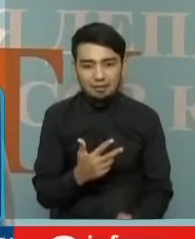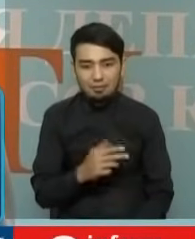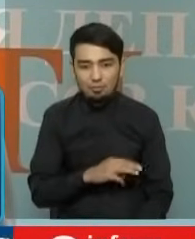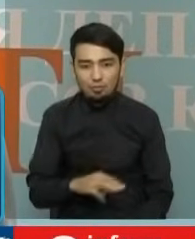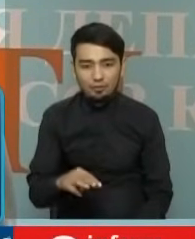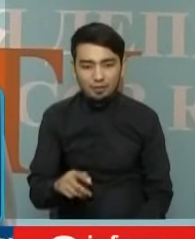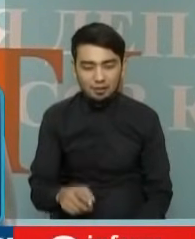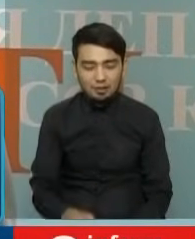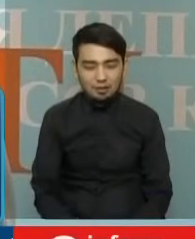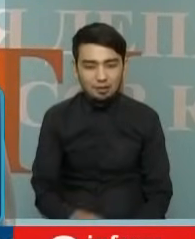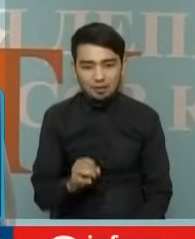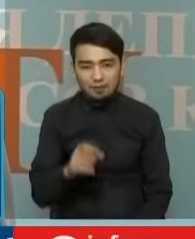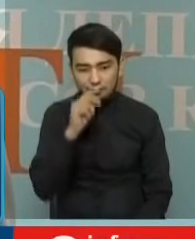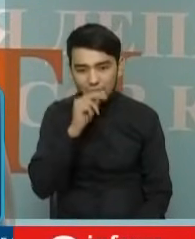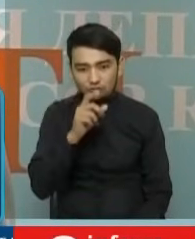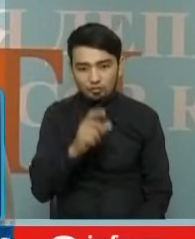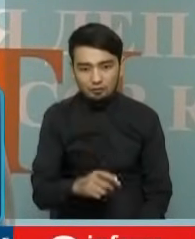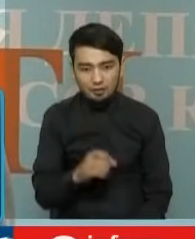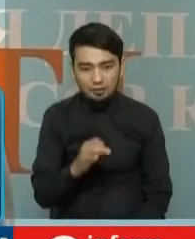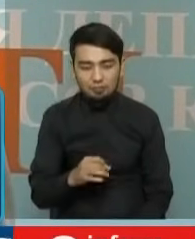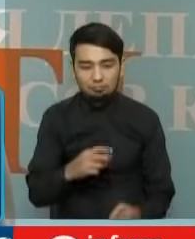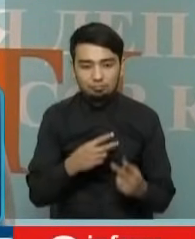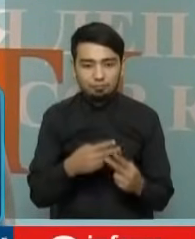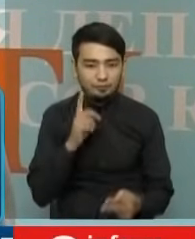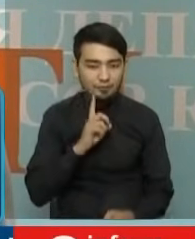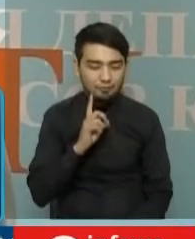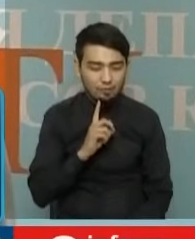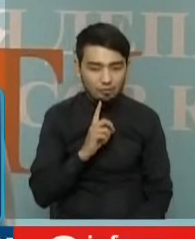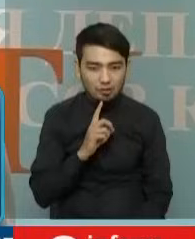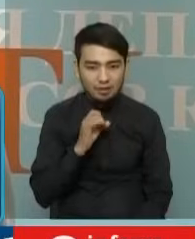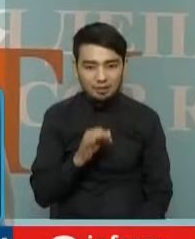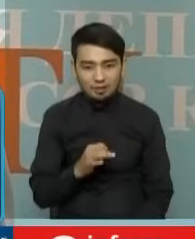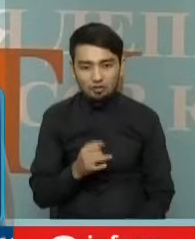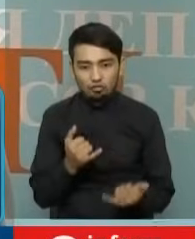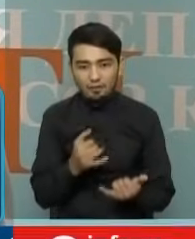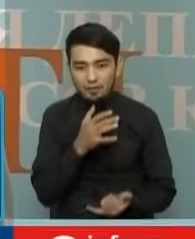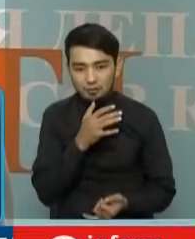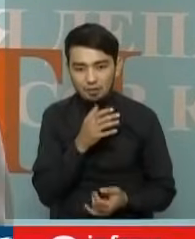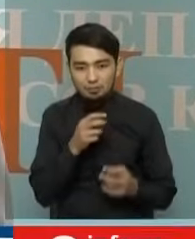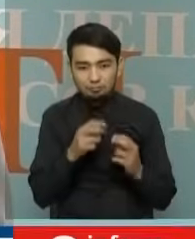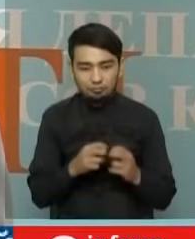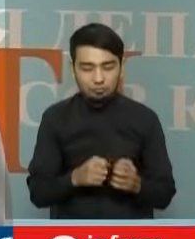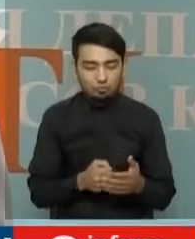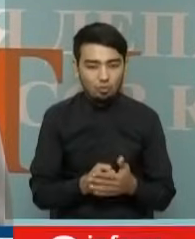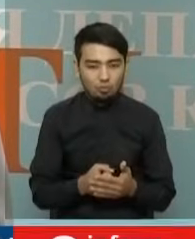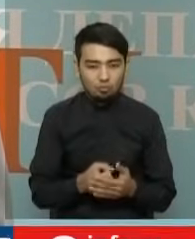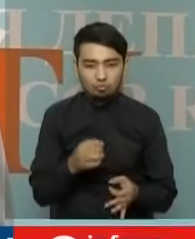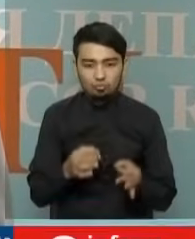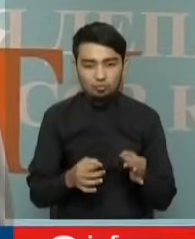тенге. Подозреваемый водворен в изолятор временного содержания. В настоящее время проводится досудебное